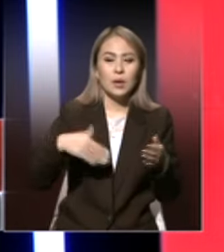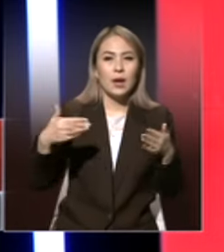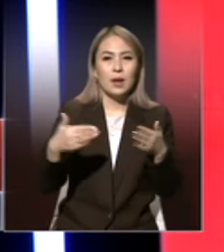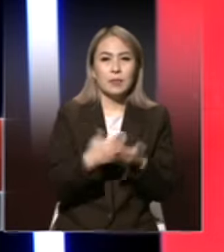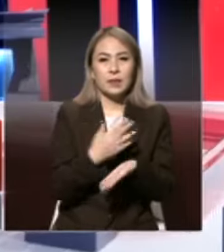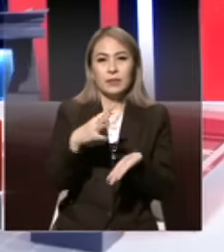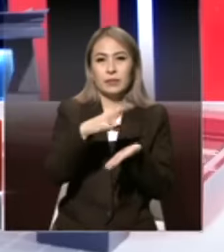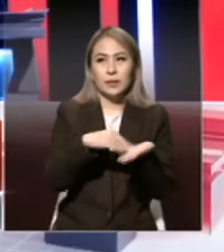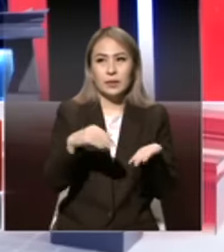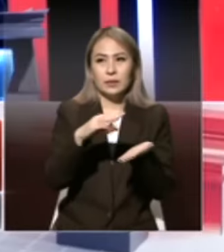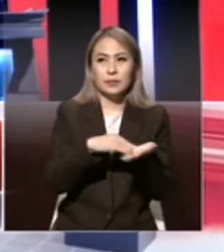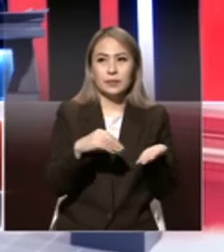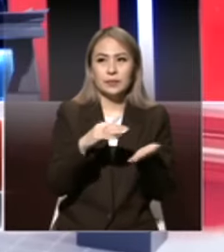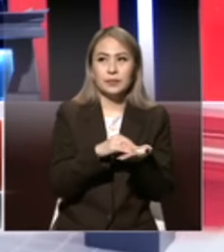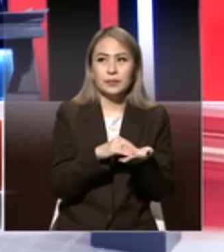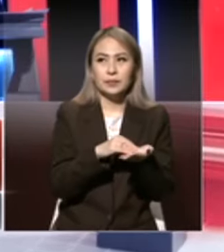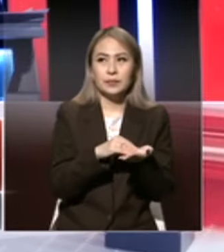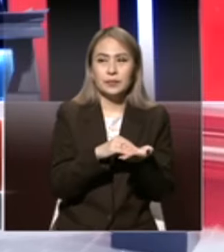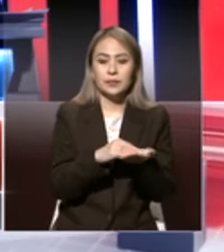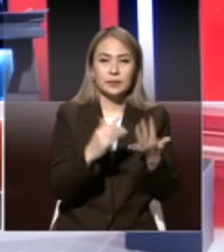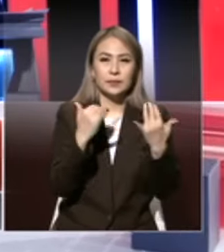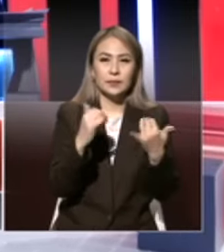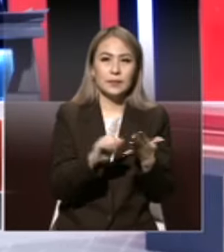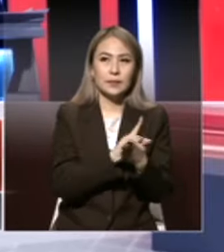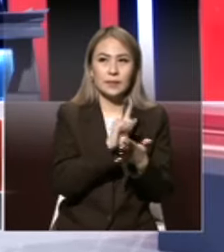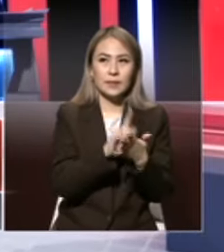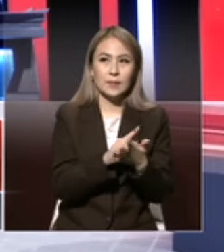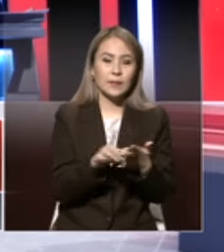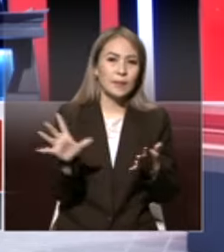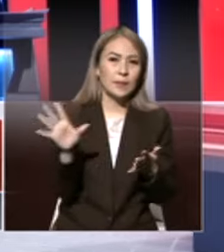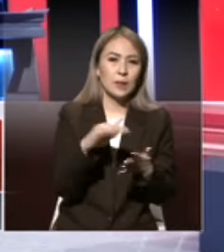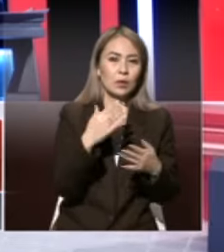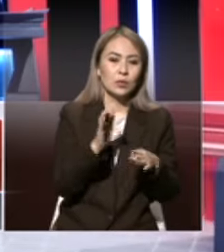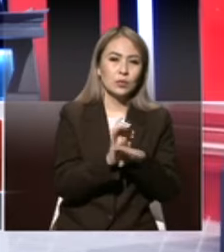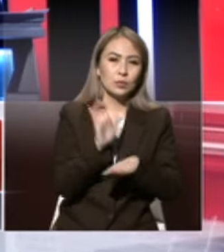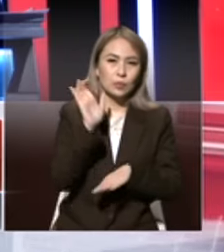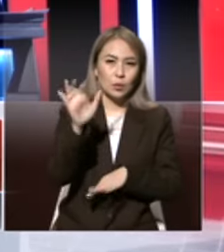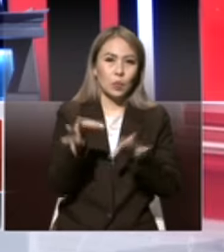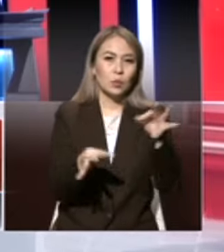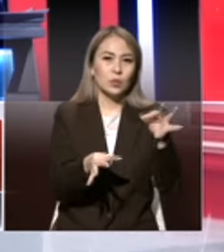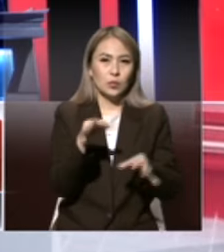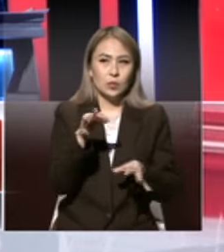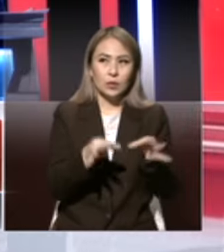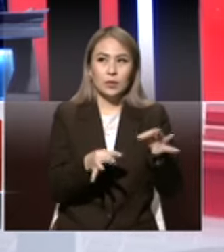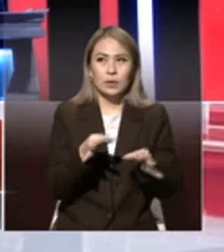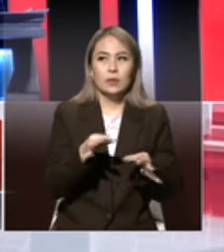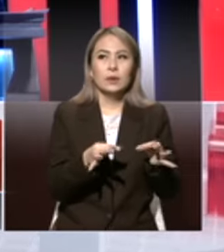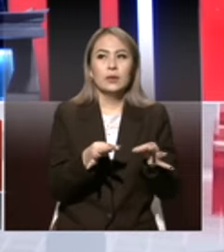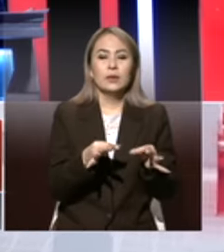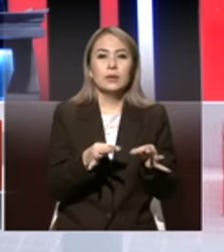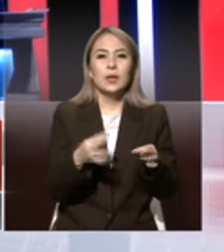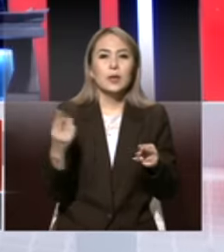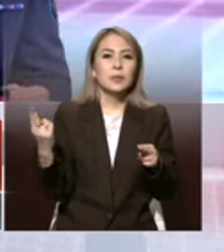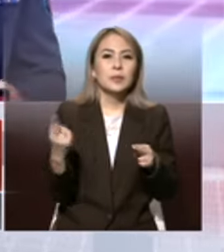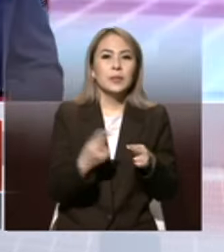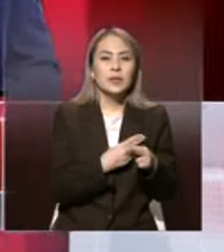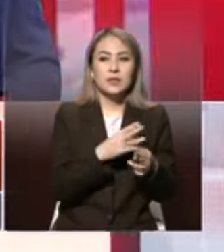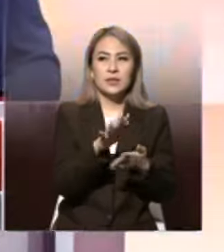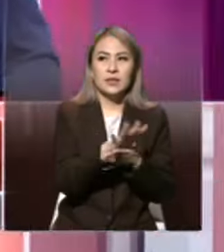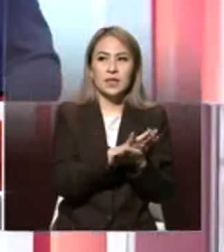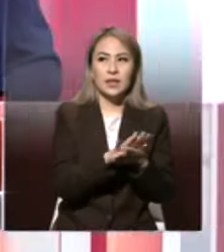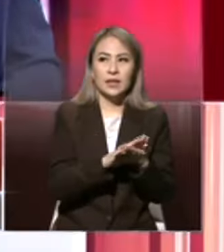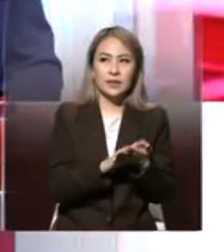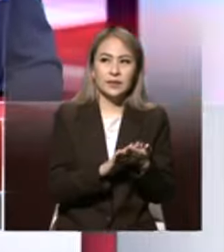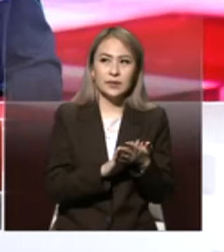мәселе қайталанса, Ержан Мырза. Сотқа дейін емес. Қазір міндетті түрде барлығы сотқа жіберіледі. Және арызсыз, иә, арызсыз